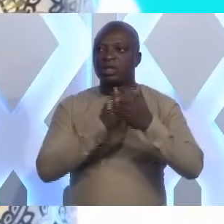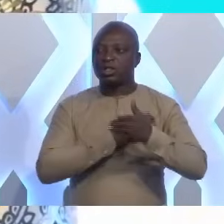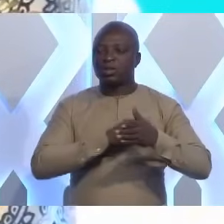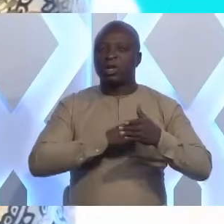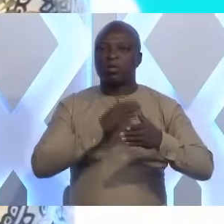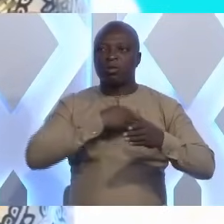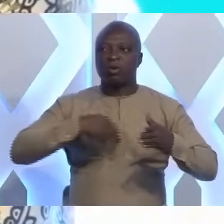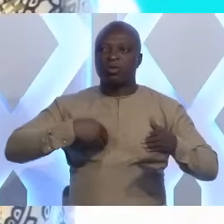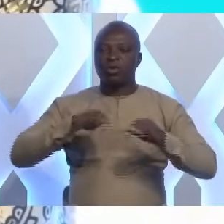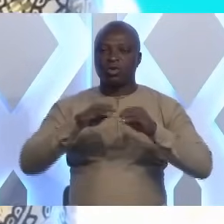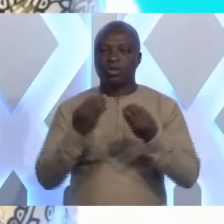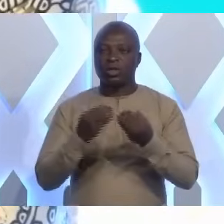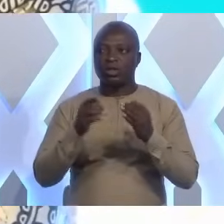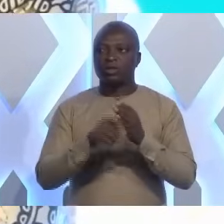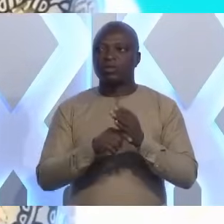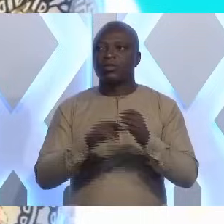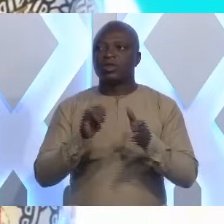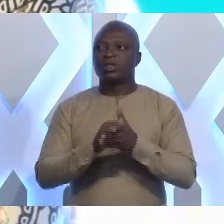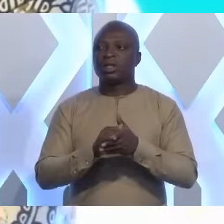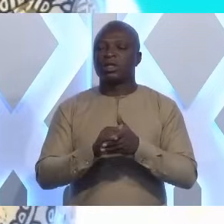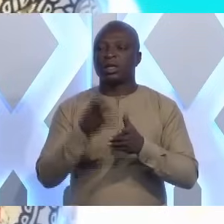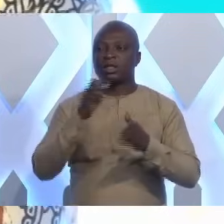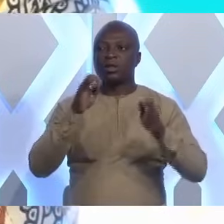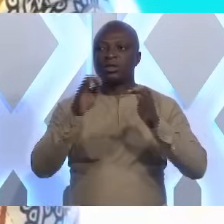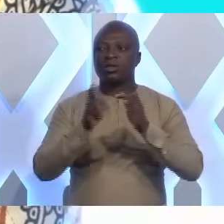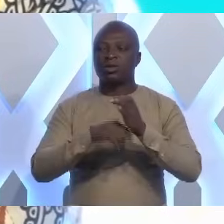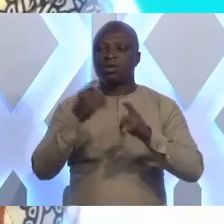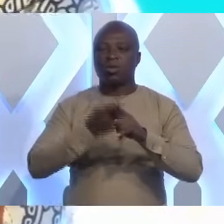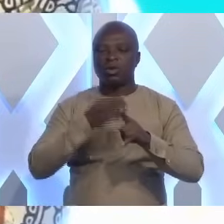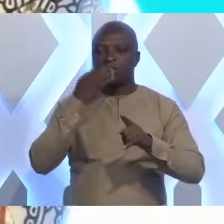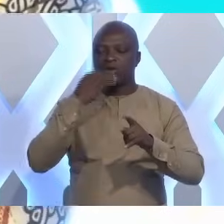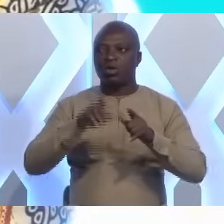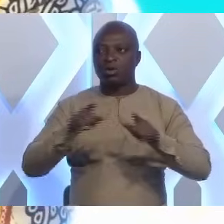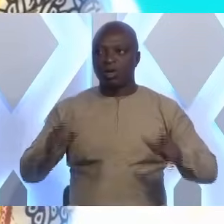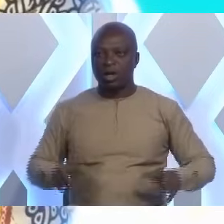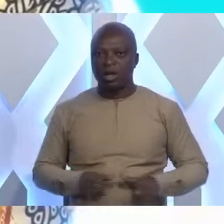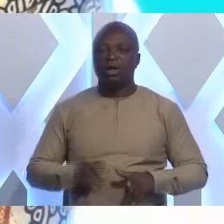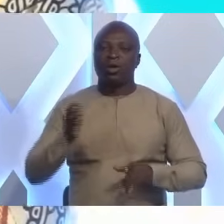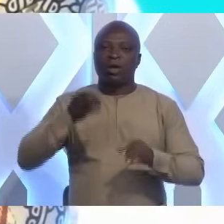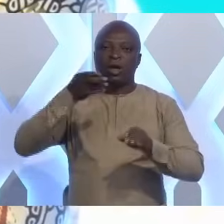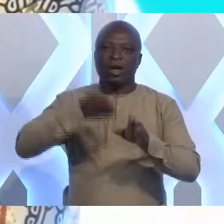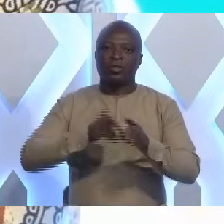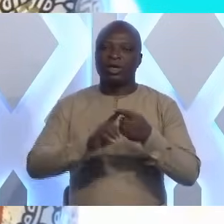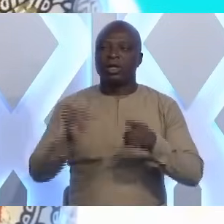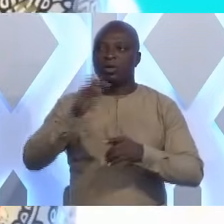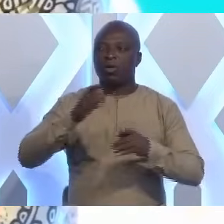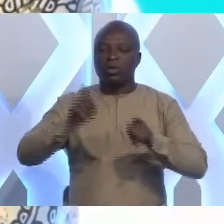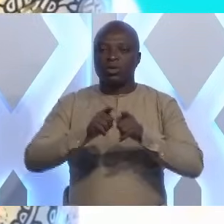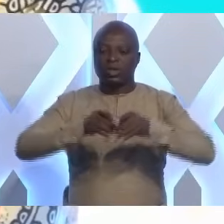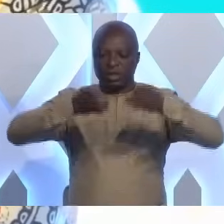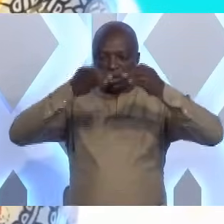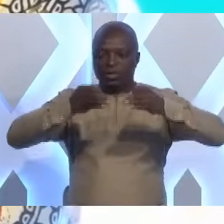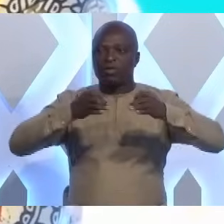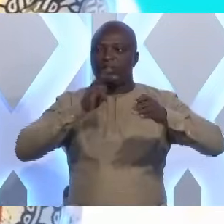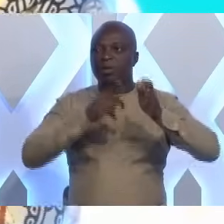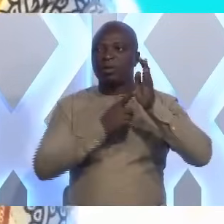du comité d'organisation de cette 4e édition du mois du consommer local. Leurs engagements et leur dévouement ont été déterminants